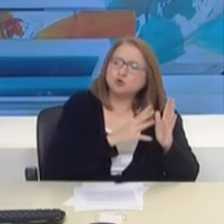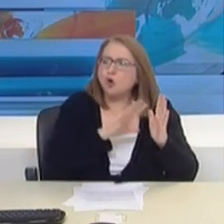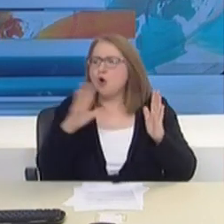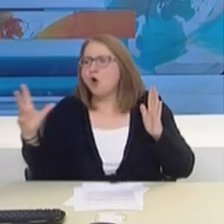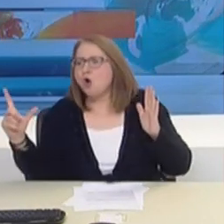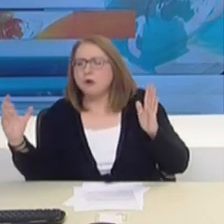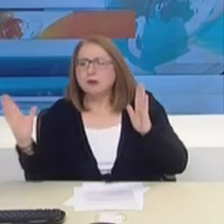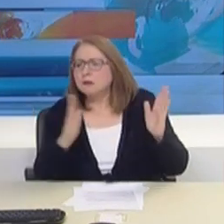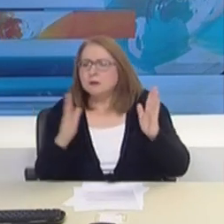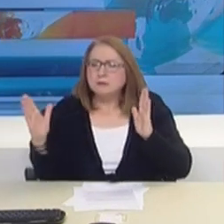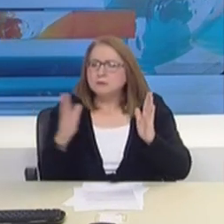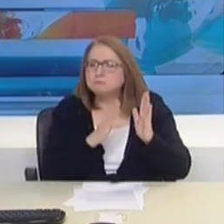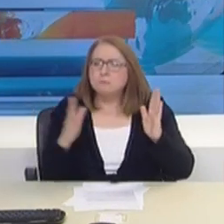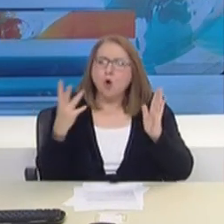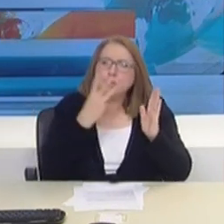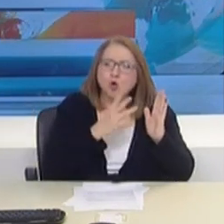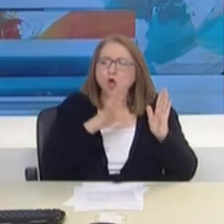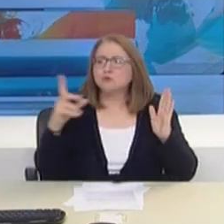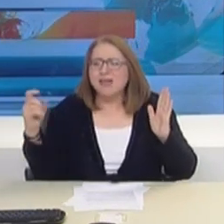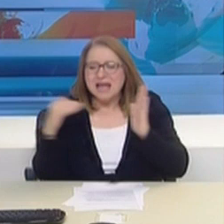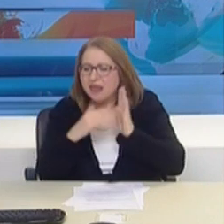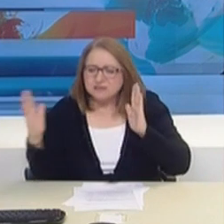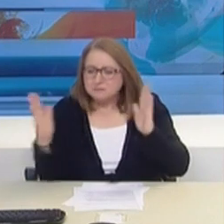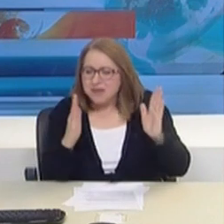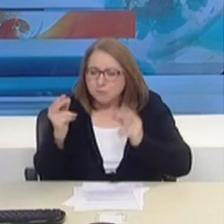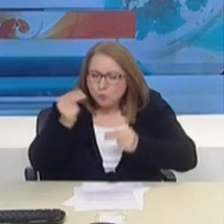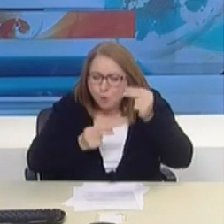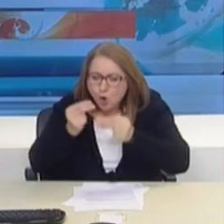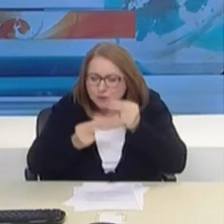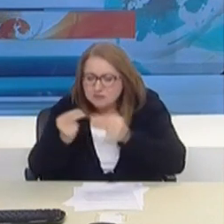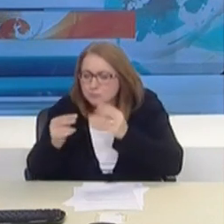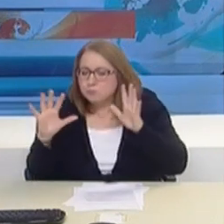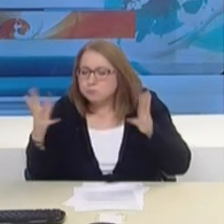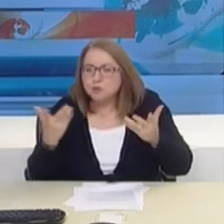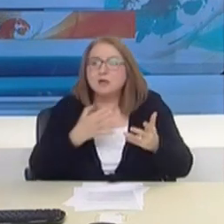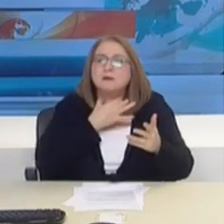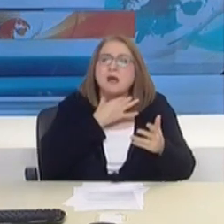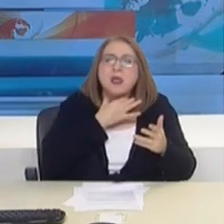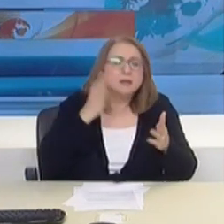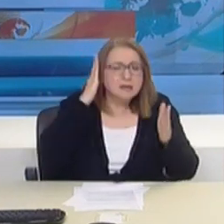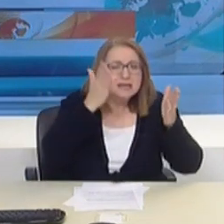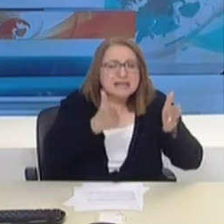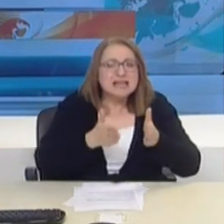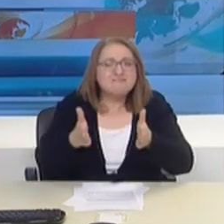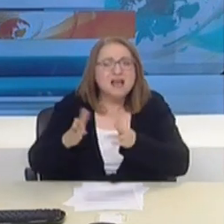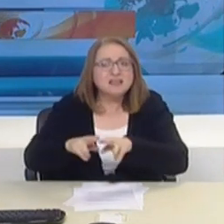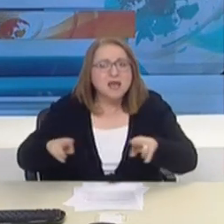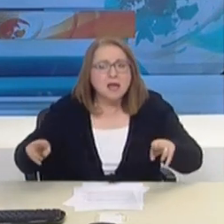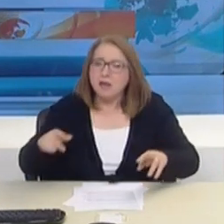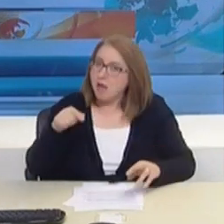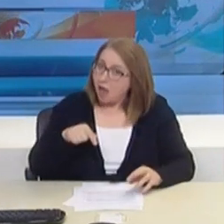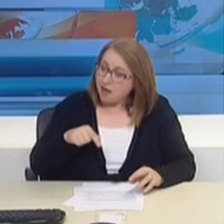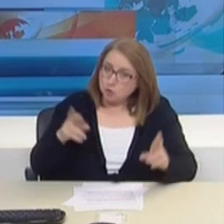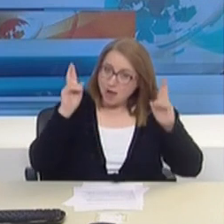πόσα κρεβάτια μεθ απαιτούνται για αυτούς τους ανθρώπους. Και θέλω να πω εδώ ότι το αισιόδοξο μήνυμα ότι δεν ανεβαίνει αυτό. Παραμένει